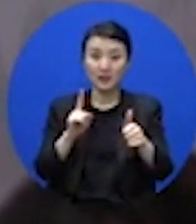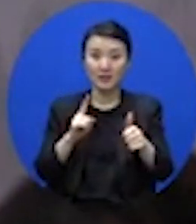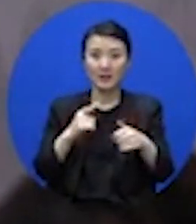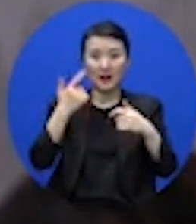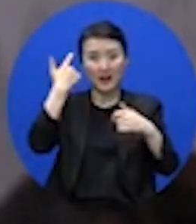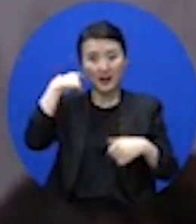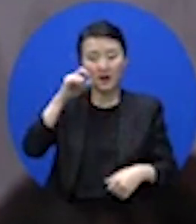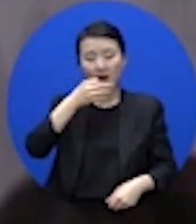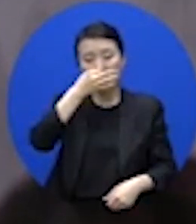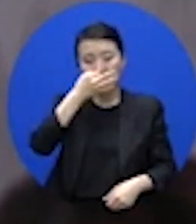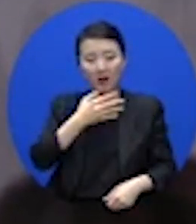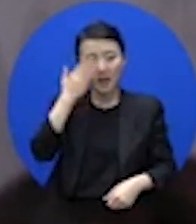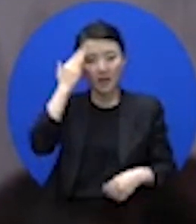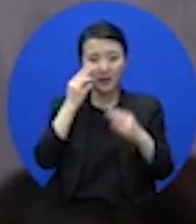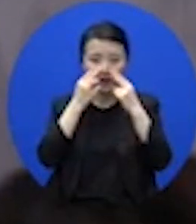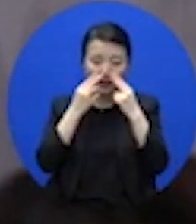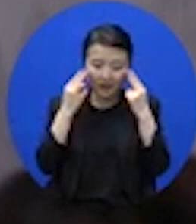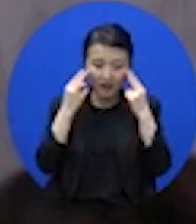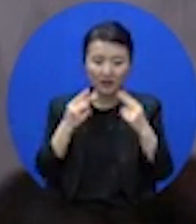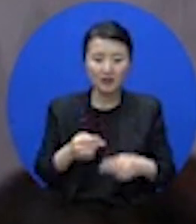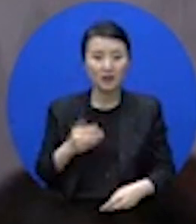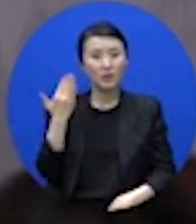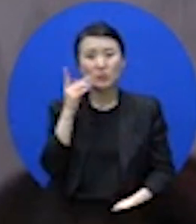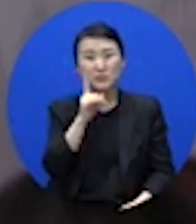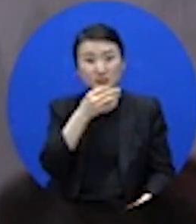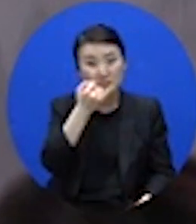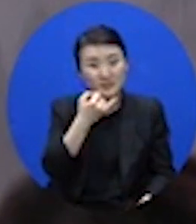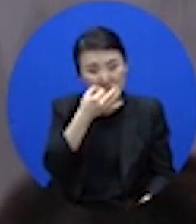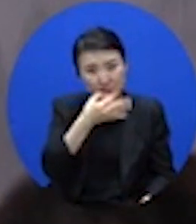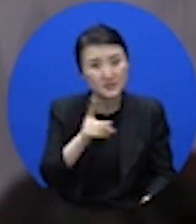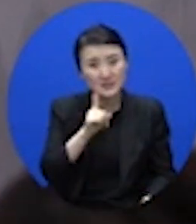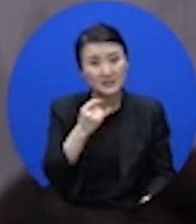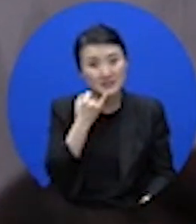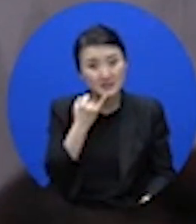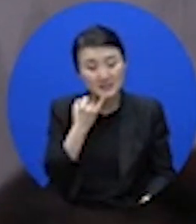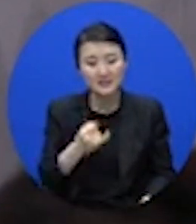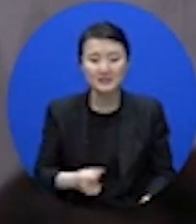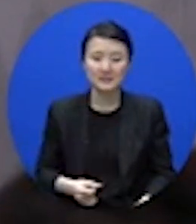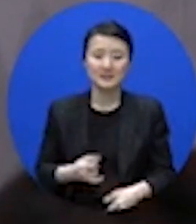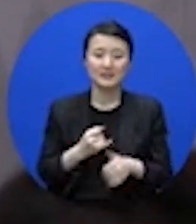아침에 막 다크서클. 그래서 요즘 어떻게 사세요? 그랬더니 뭐